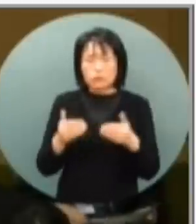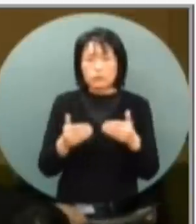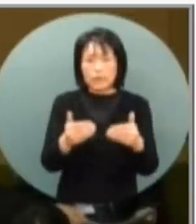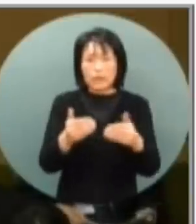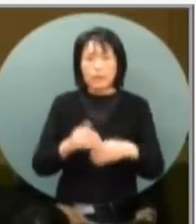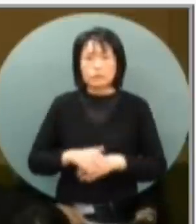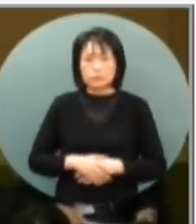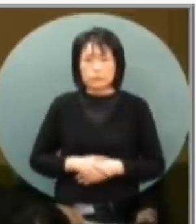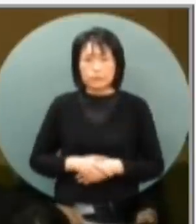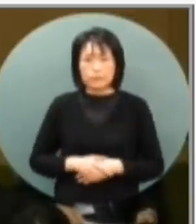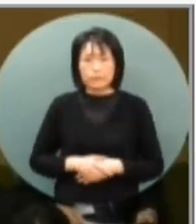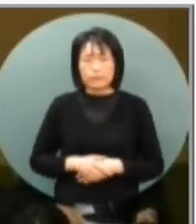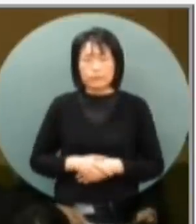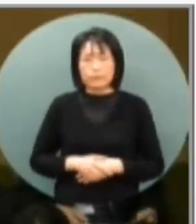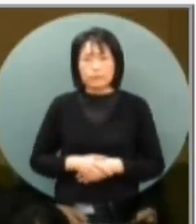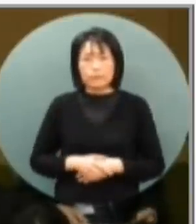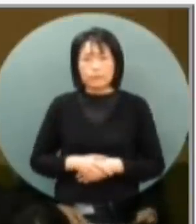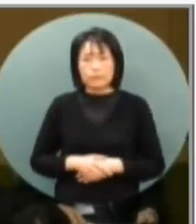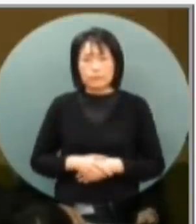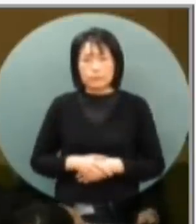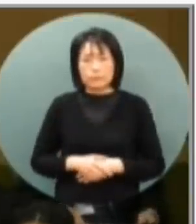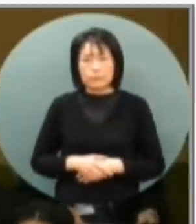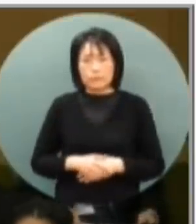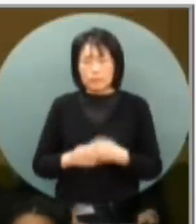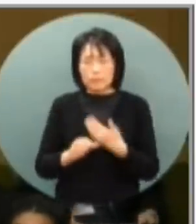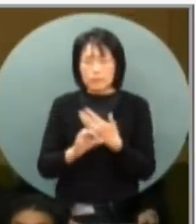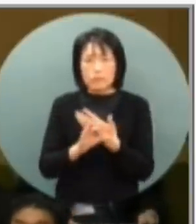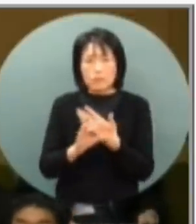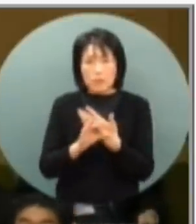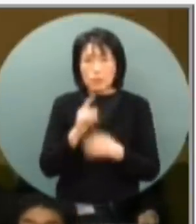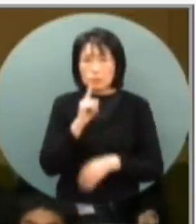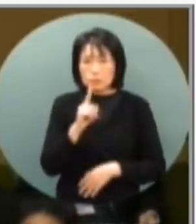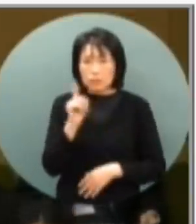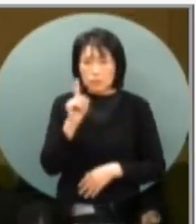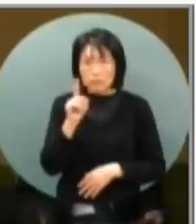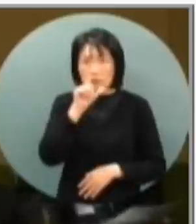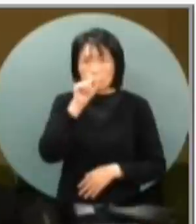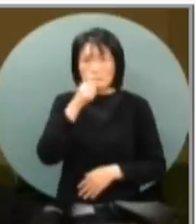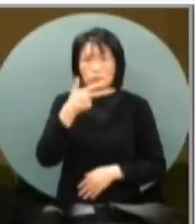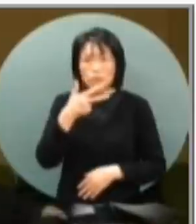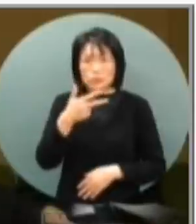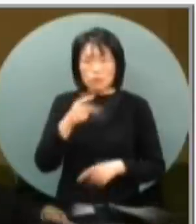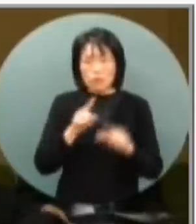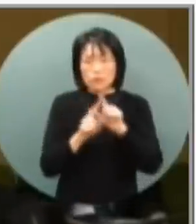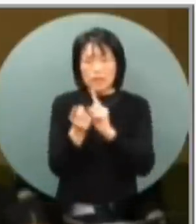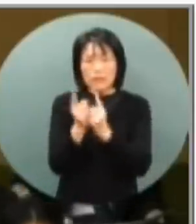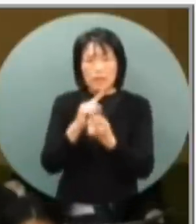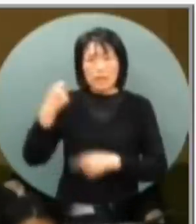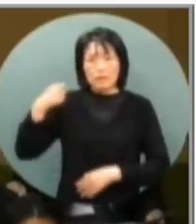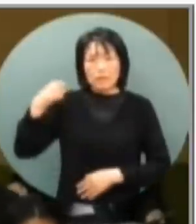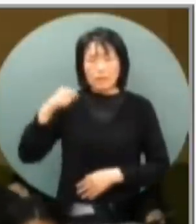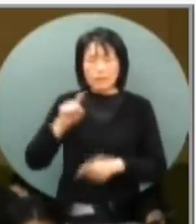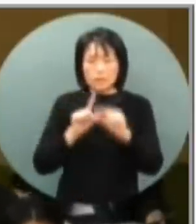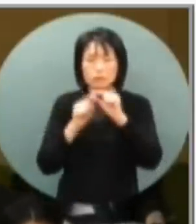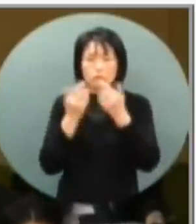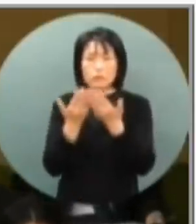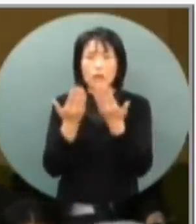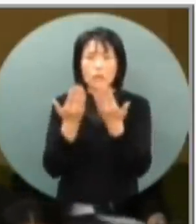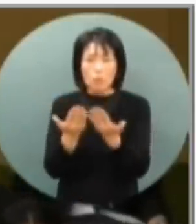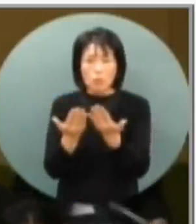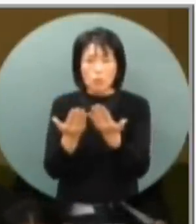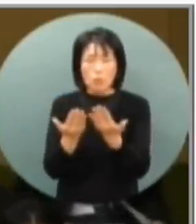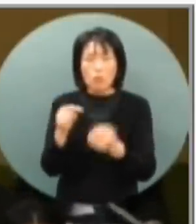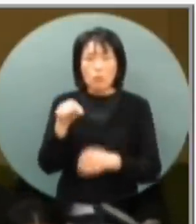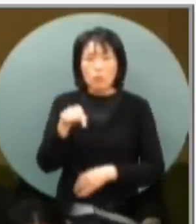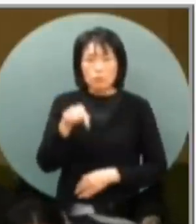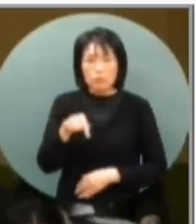が、一つ例を参考までに申し上げますと、鳥取市の仙台南中学校というところがありますが、ここで